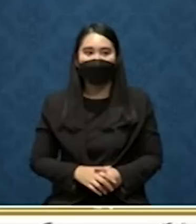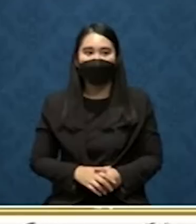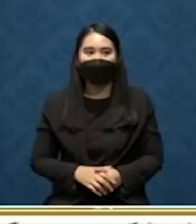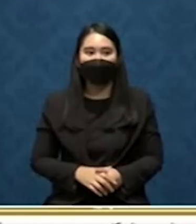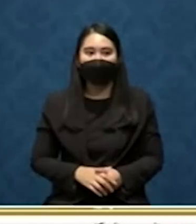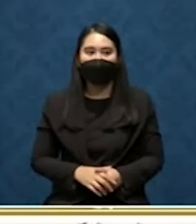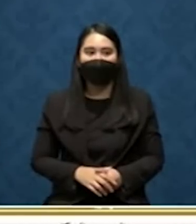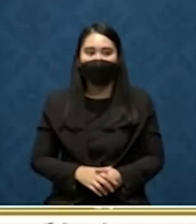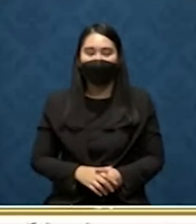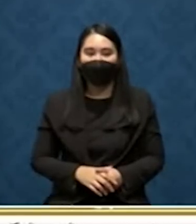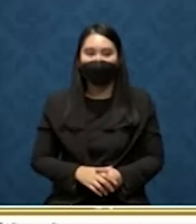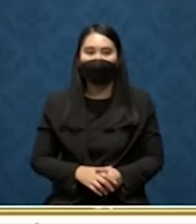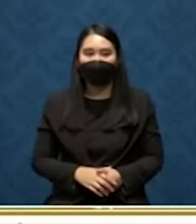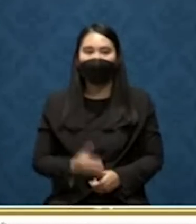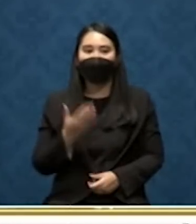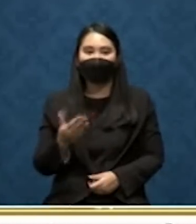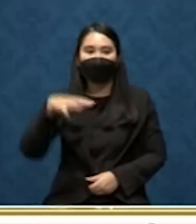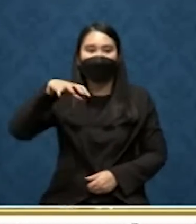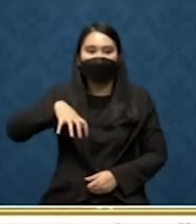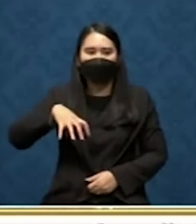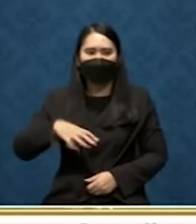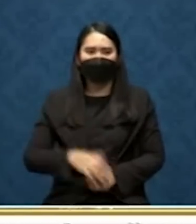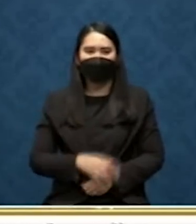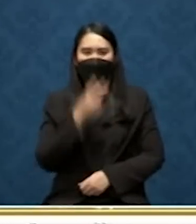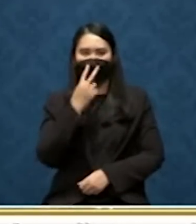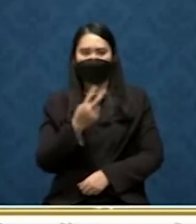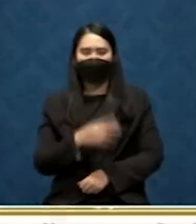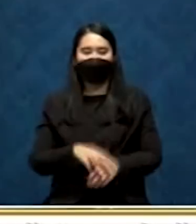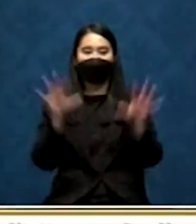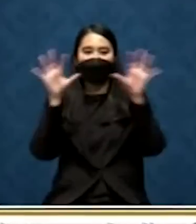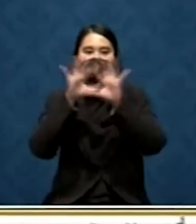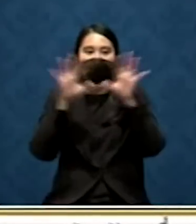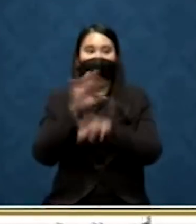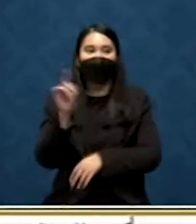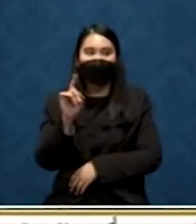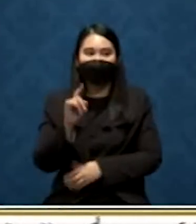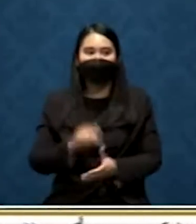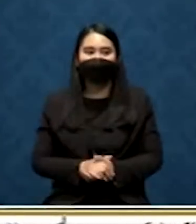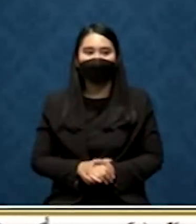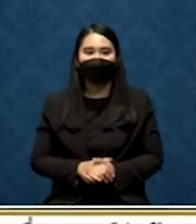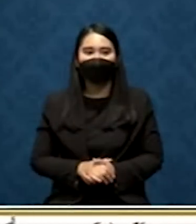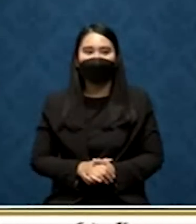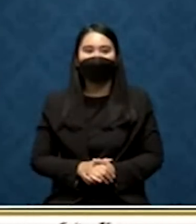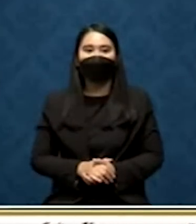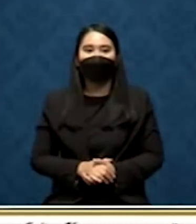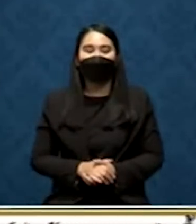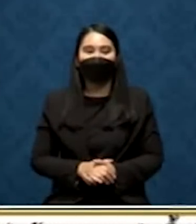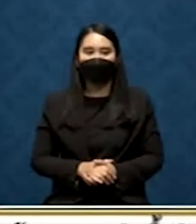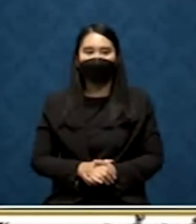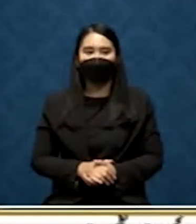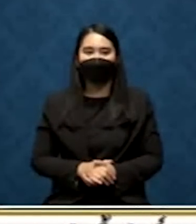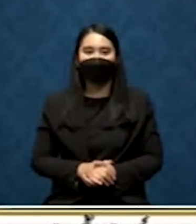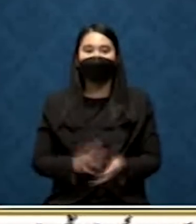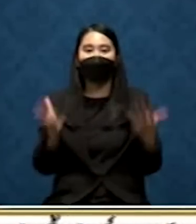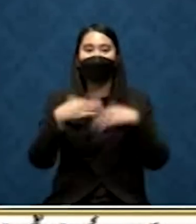นี่คือที่ทำการภาคุคครั ของภาครวมไทรสร้างชาติครับบ้านหง